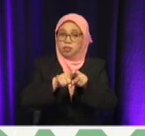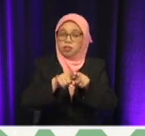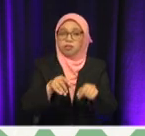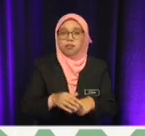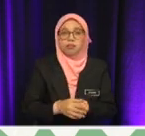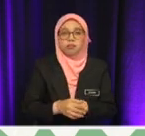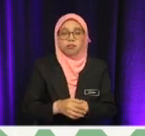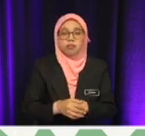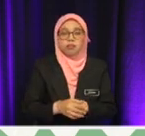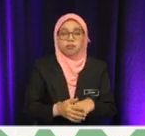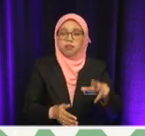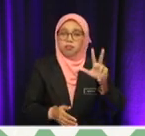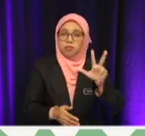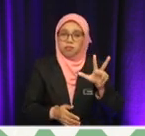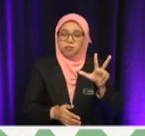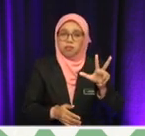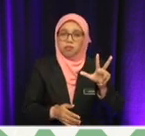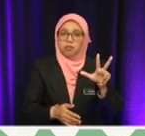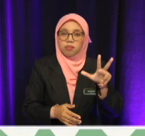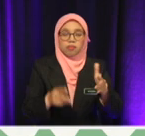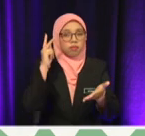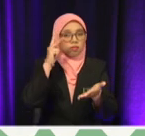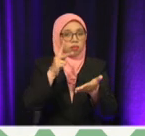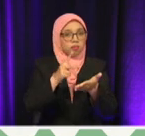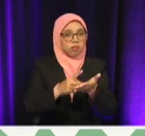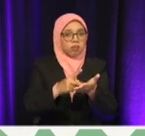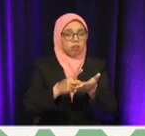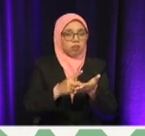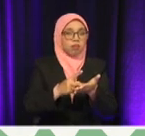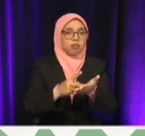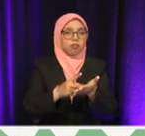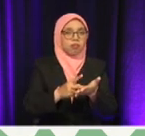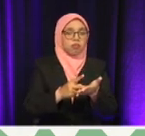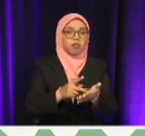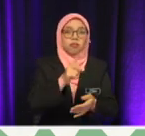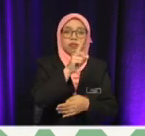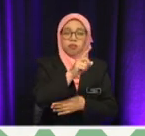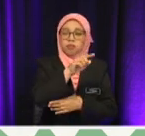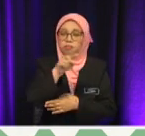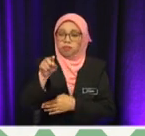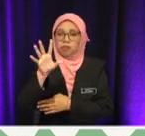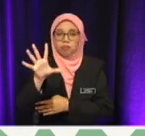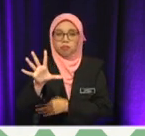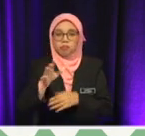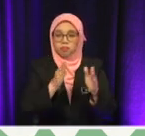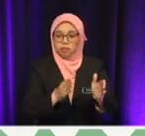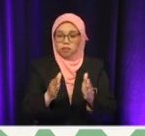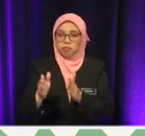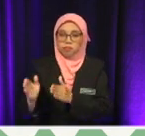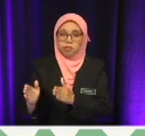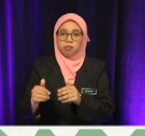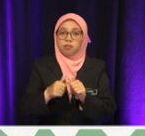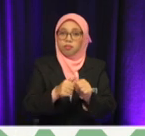bentuk. Dan yang terakhir sekali, mengenal konsep 1 hingga 5 ataupun menyusun objek mengikut